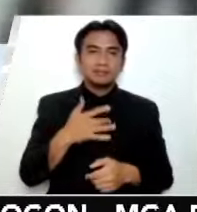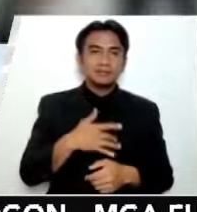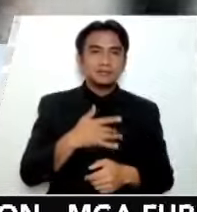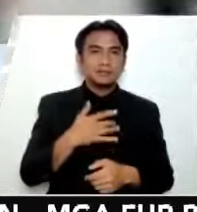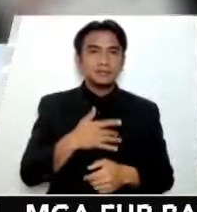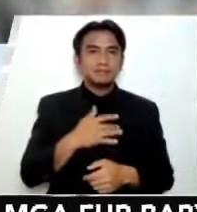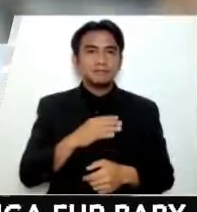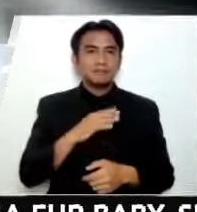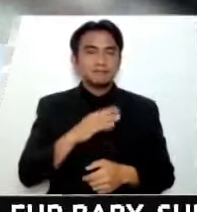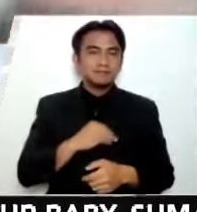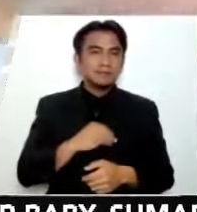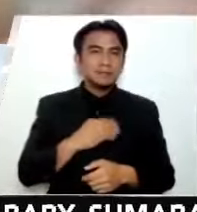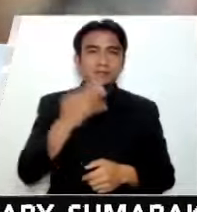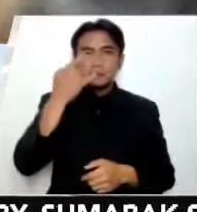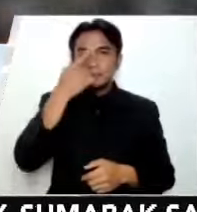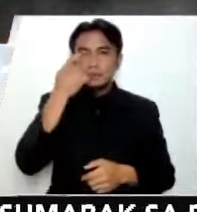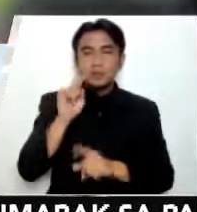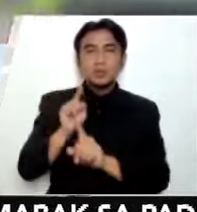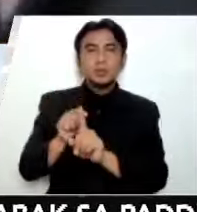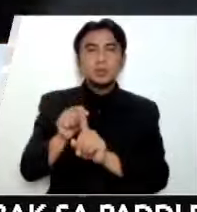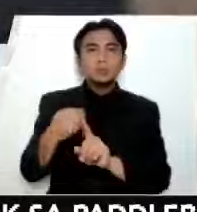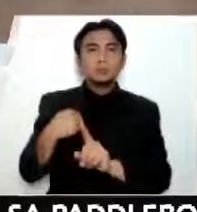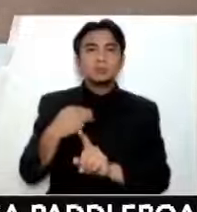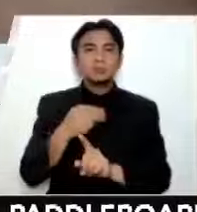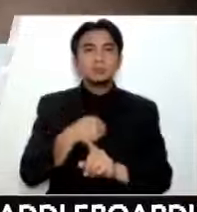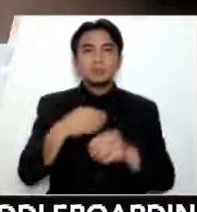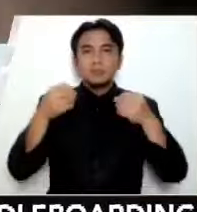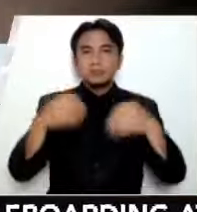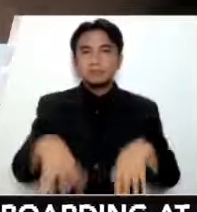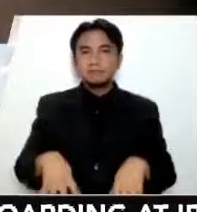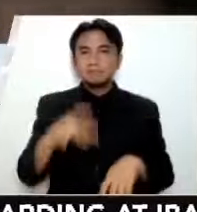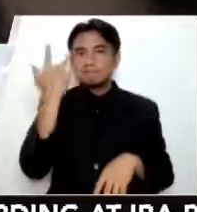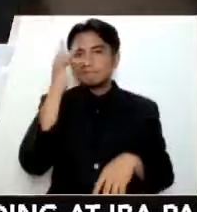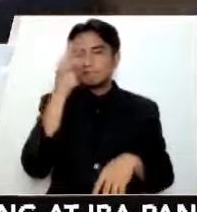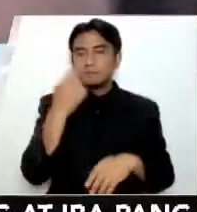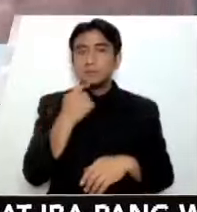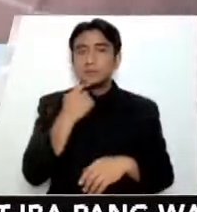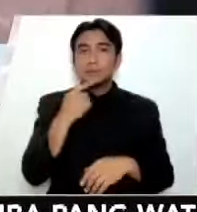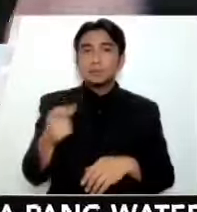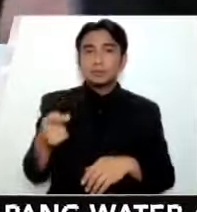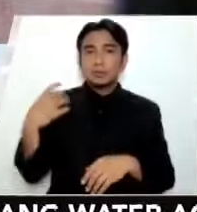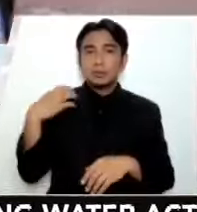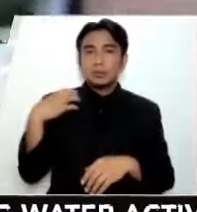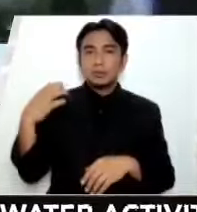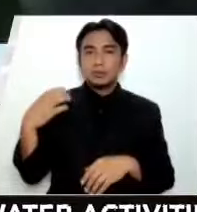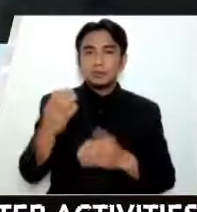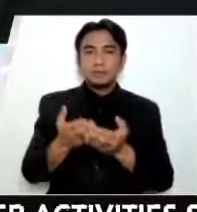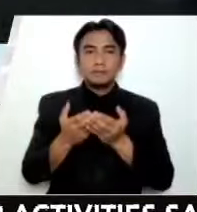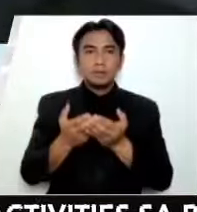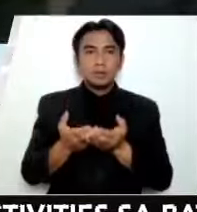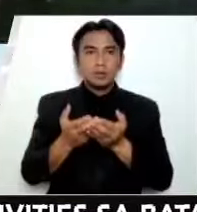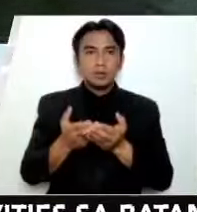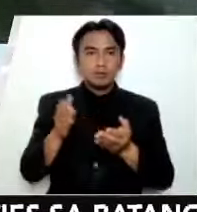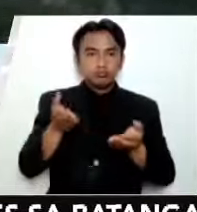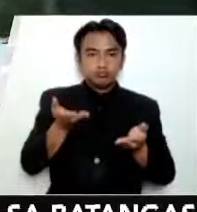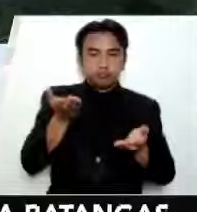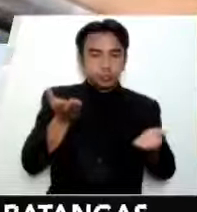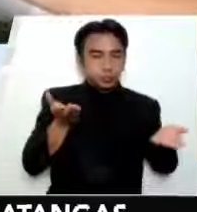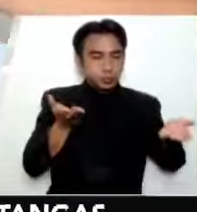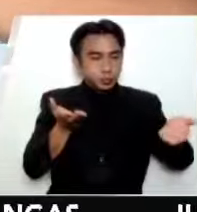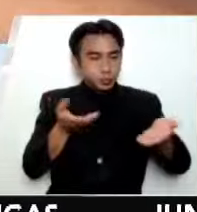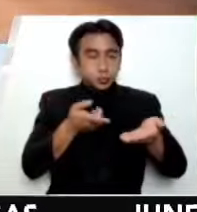silang kasamahang nawawala. Kwento ng kapitan ng barko, gumamit ng bangkang pangisda ang mga Houthi para pasabugin